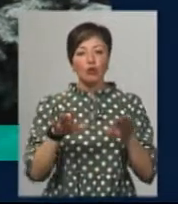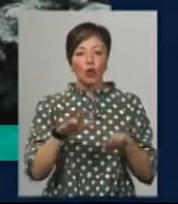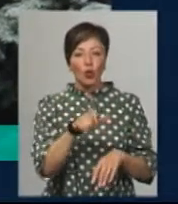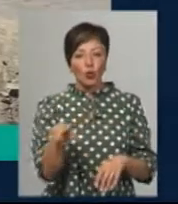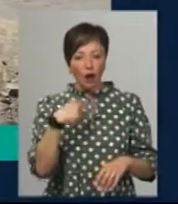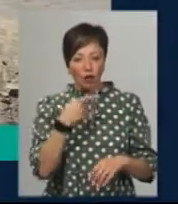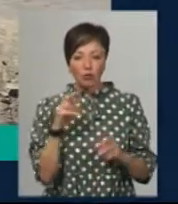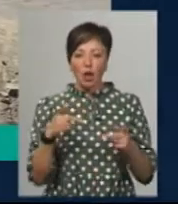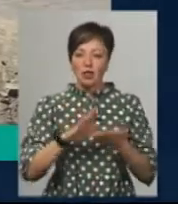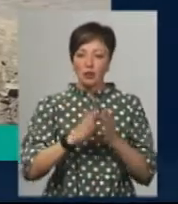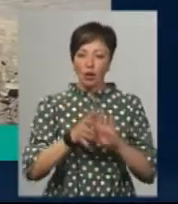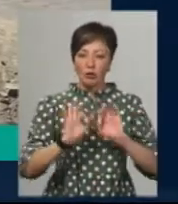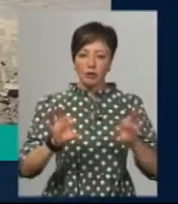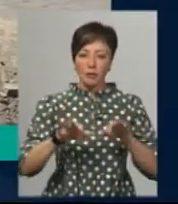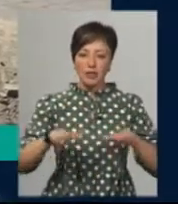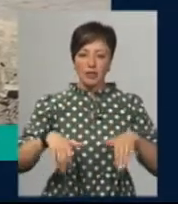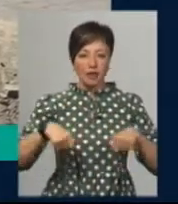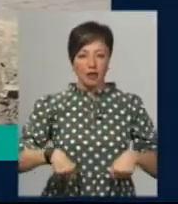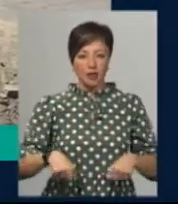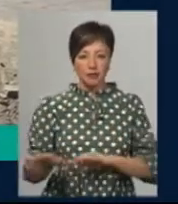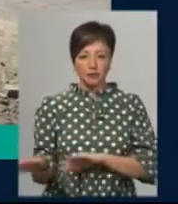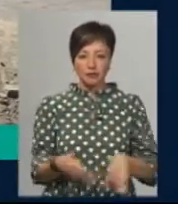жителі та як ситуацію пояснює місцева влада?